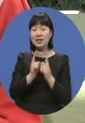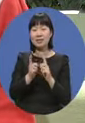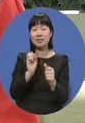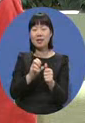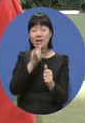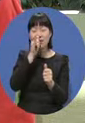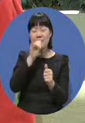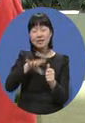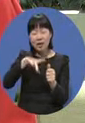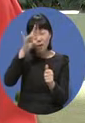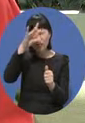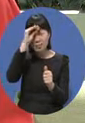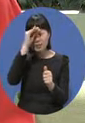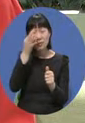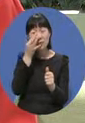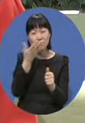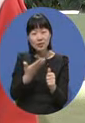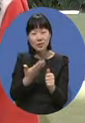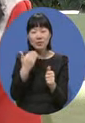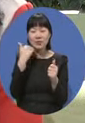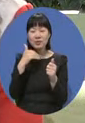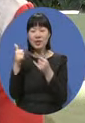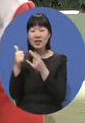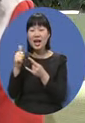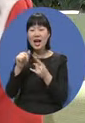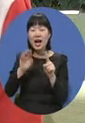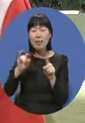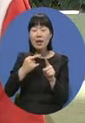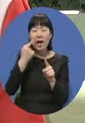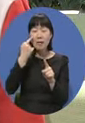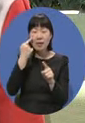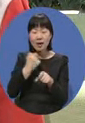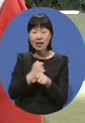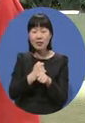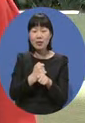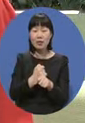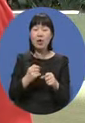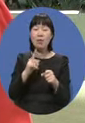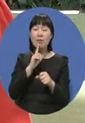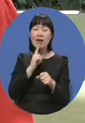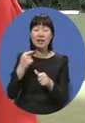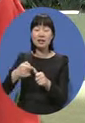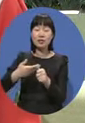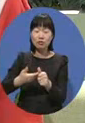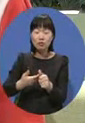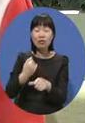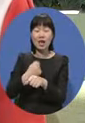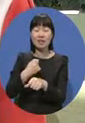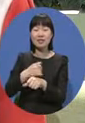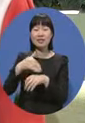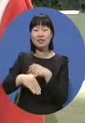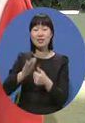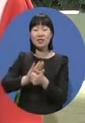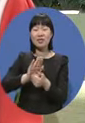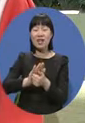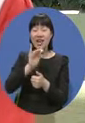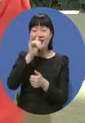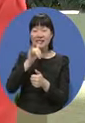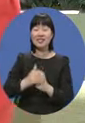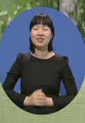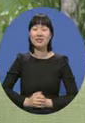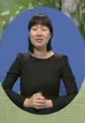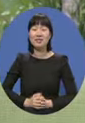처음에는 보여주시는 거예요 어떤 아이한테는 그렇게 한번 해보라고 대사를 가르쳐주고 아이가 하고 이런 식으로 도와주는 거죠